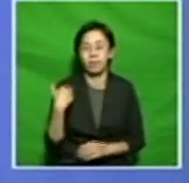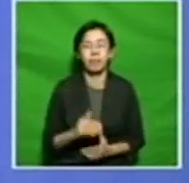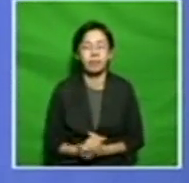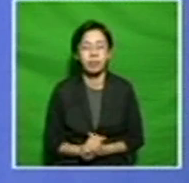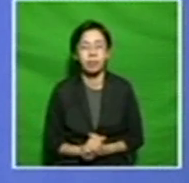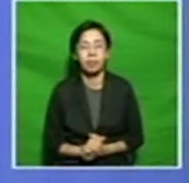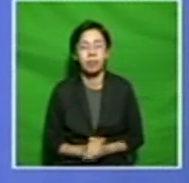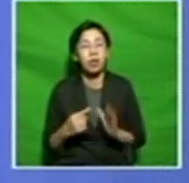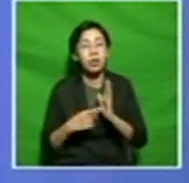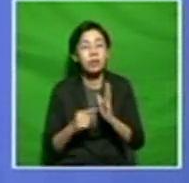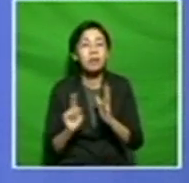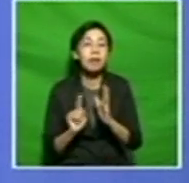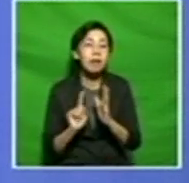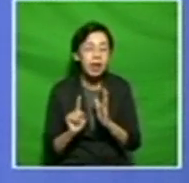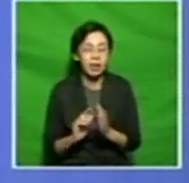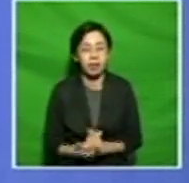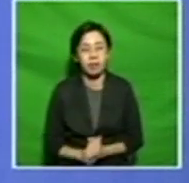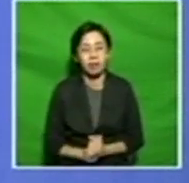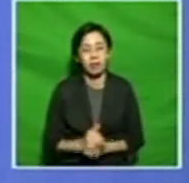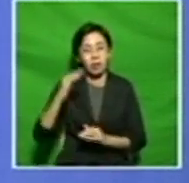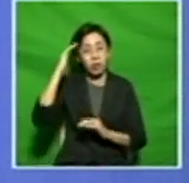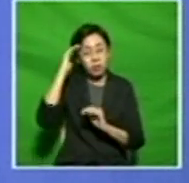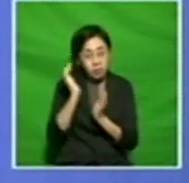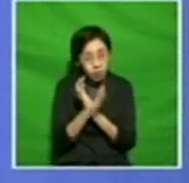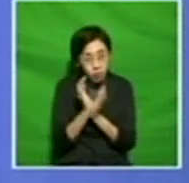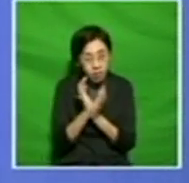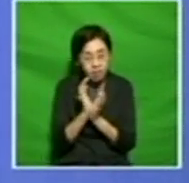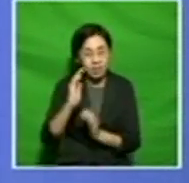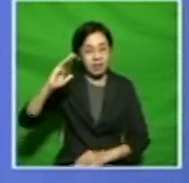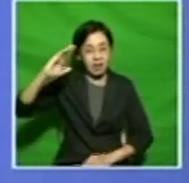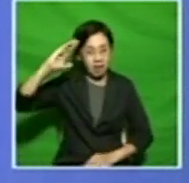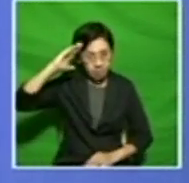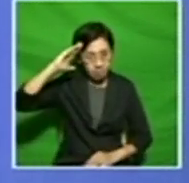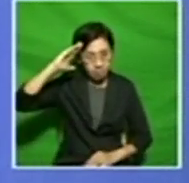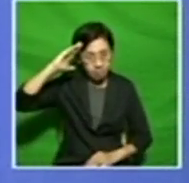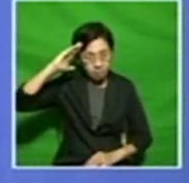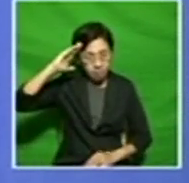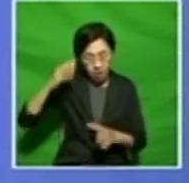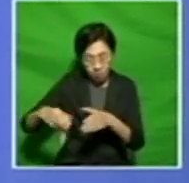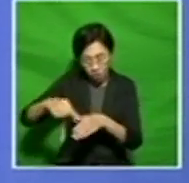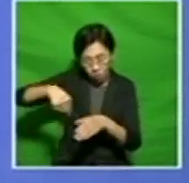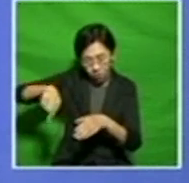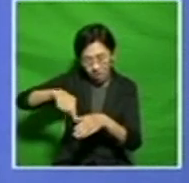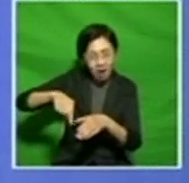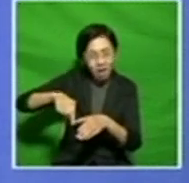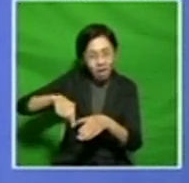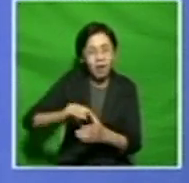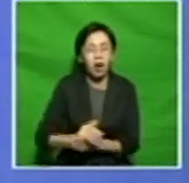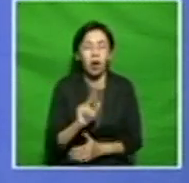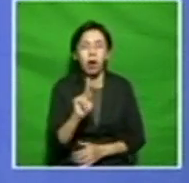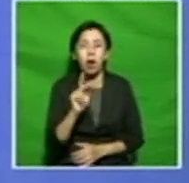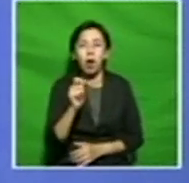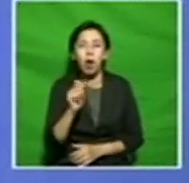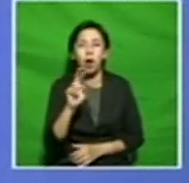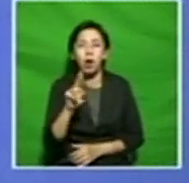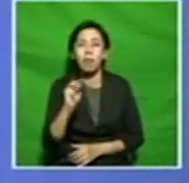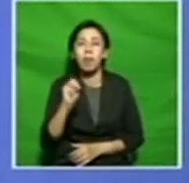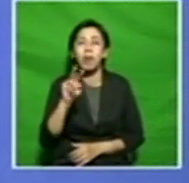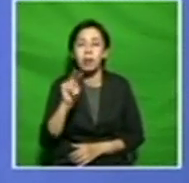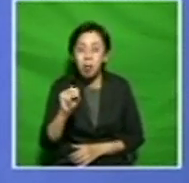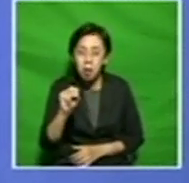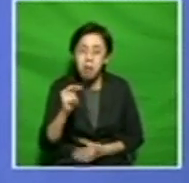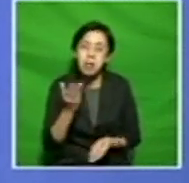ฝ่ายความมั่นคงจะจัดเจ้าหน้าที่ตำรวจทหาร อาจจะใช้กรมน.อาสาสมั